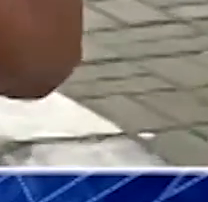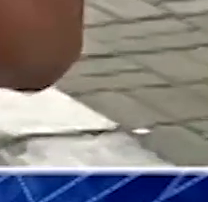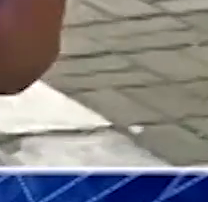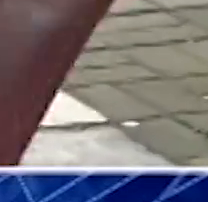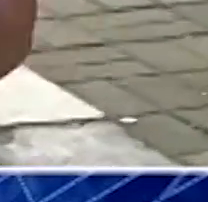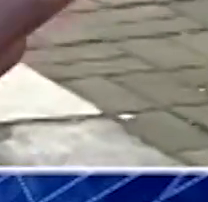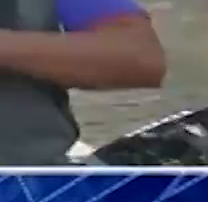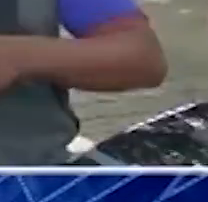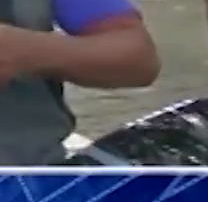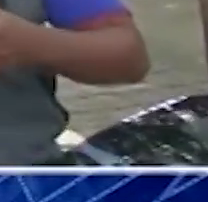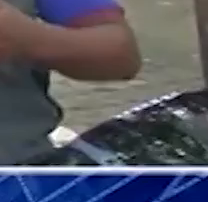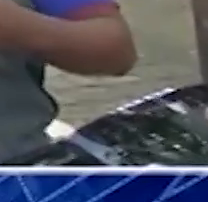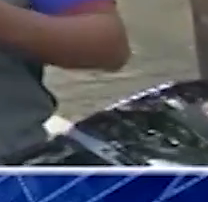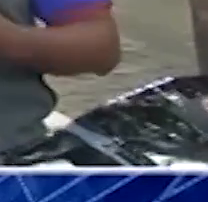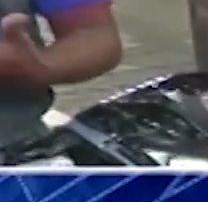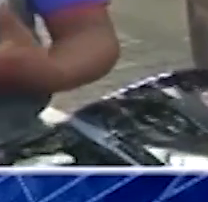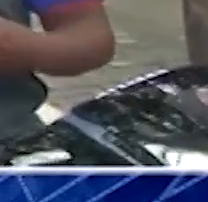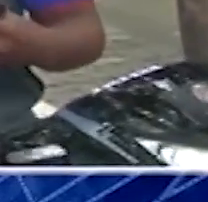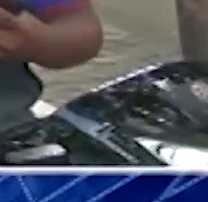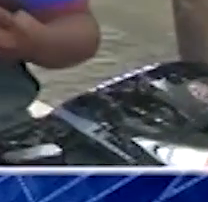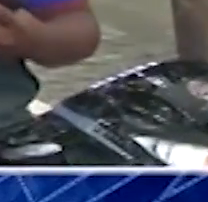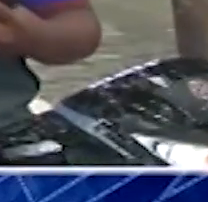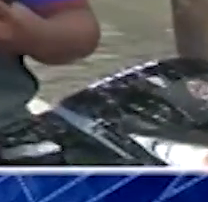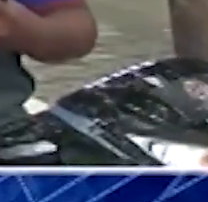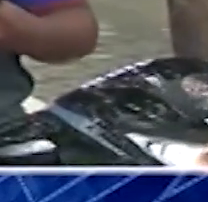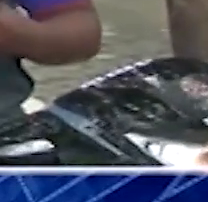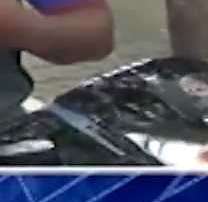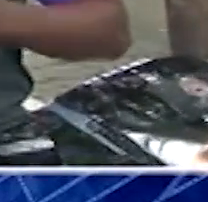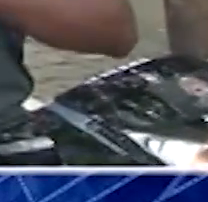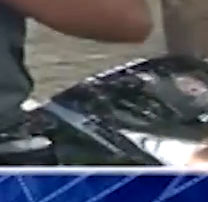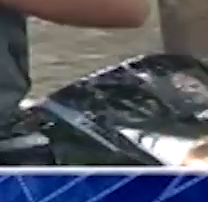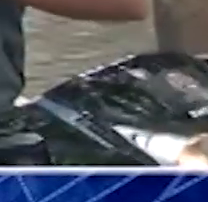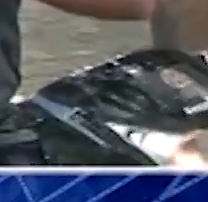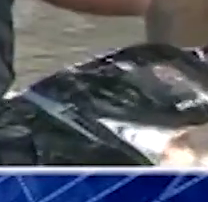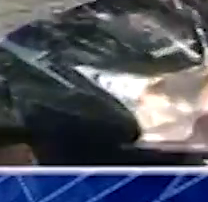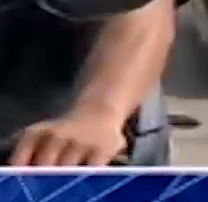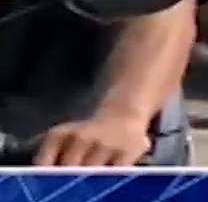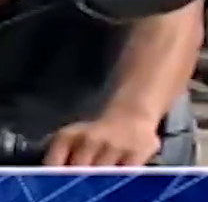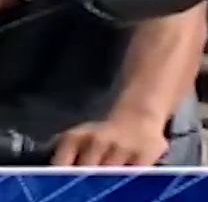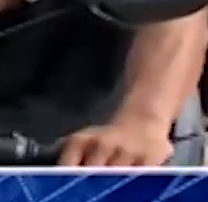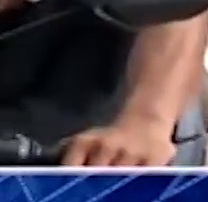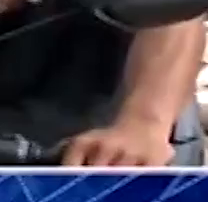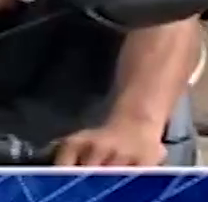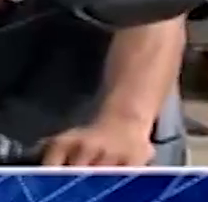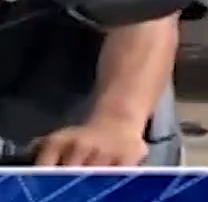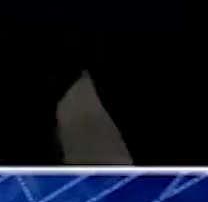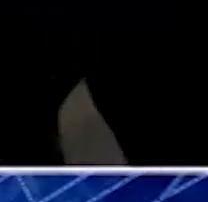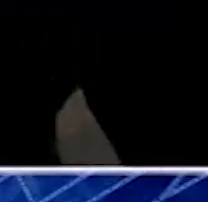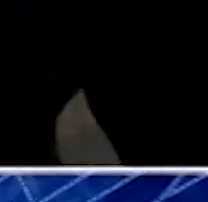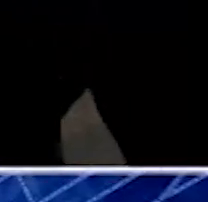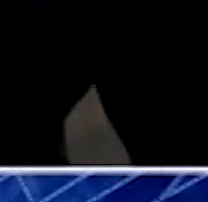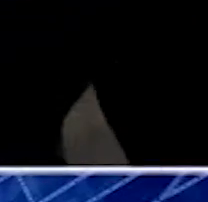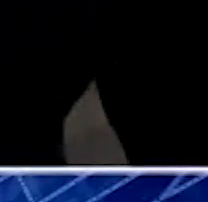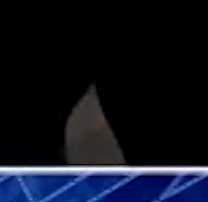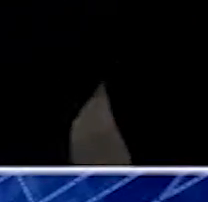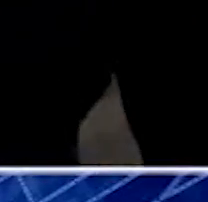2020. Teknisnya yang dilakukan adalah jika kendaraan roda 2 melanggar atau masih tidak menggunakan masker, maka petugas ini akan